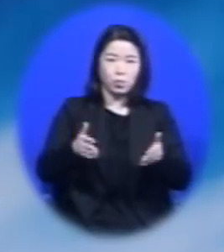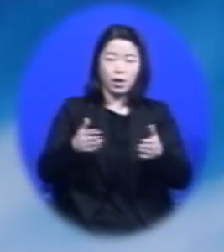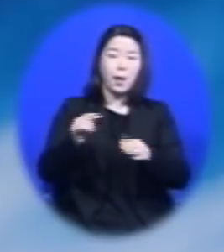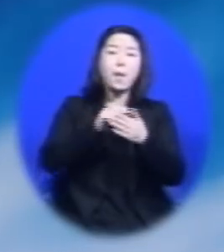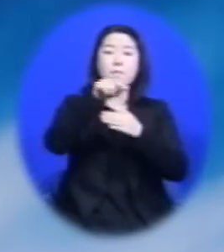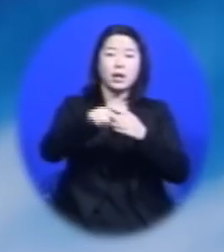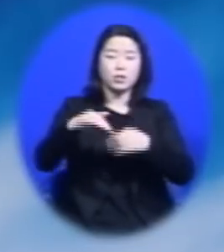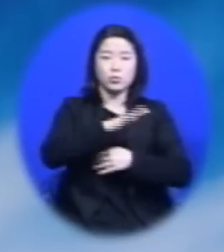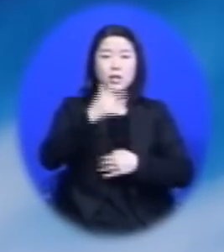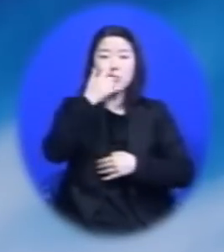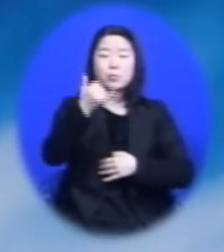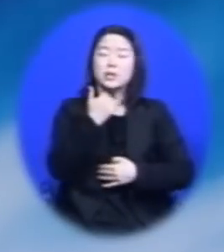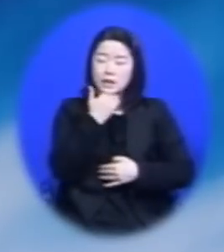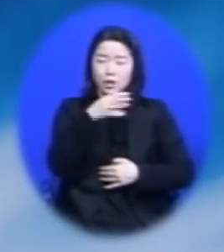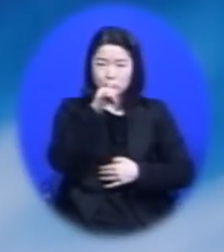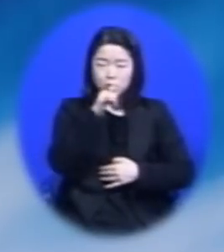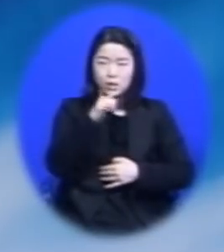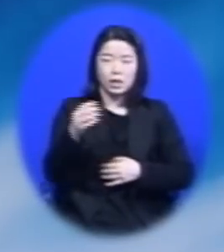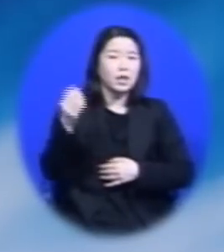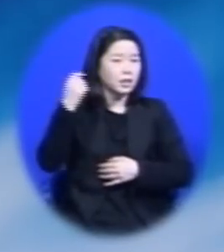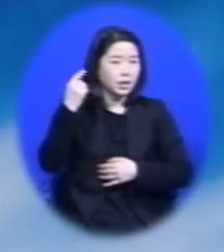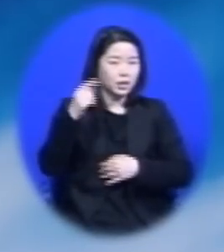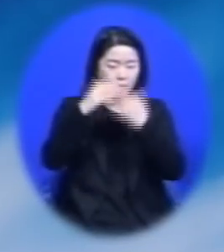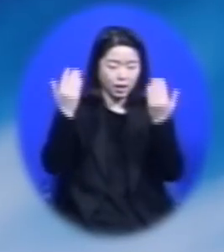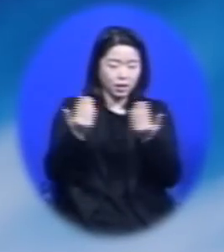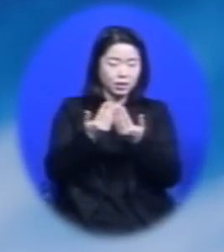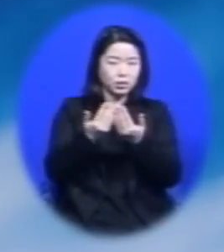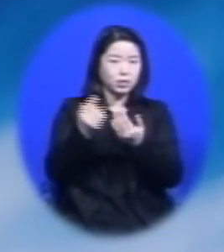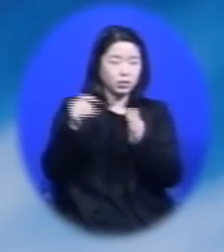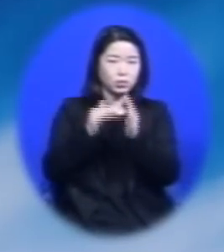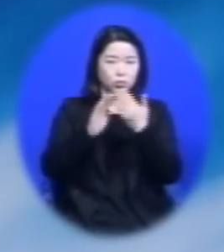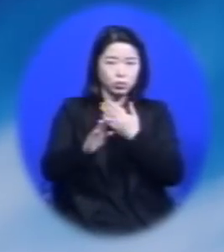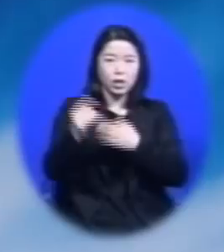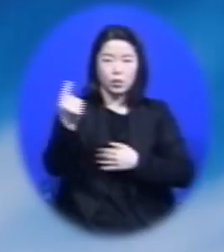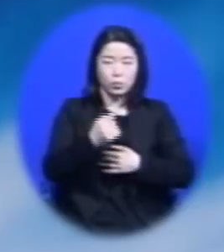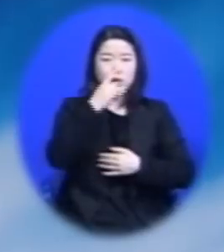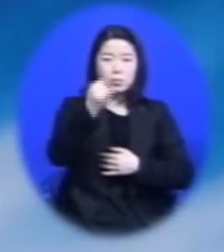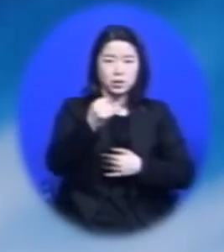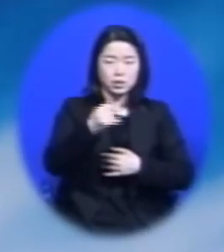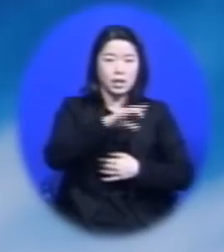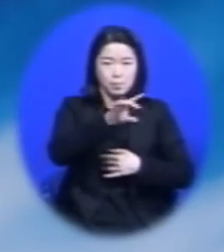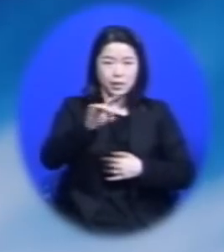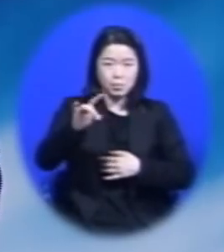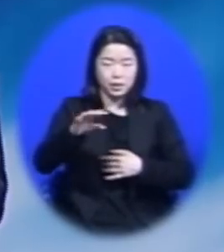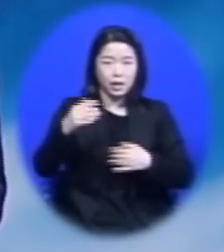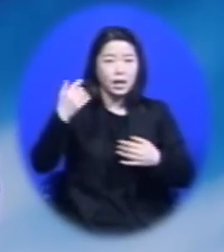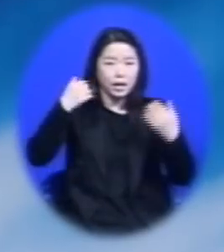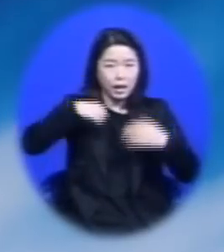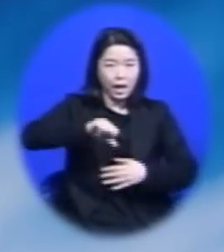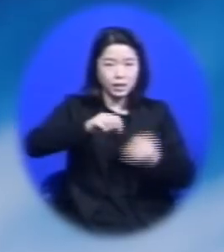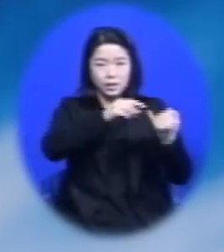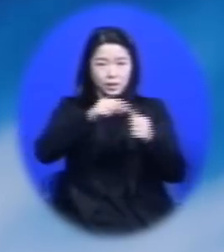기다리고 있었습니다 이야기를 다듣고 나오신 어머니들은 자 자기 아들들을 데리고 집으로 향했습니다